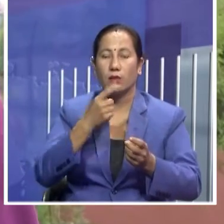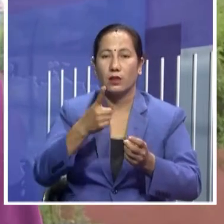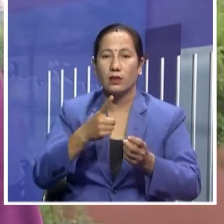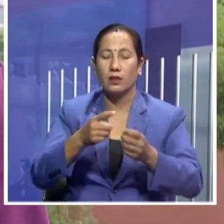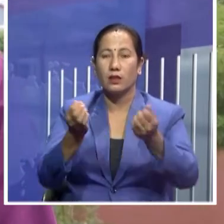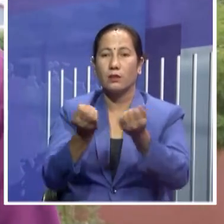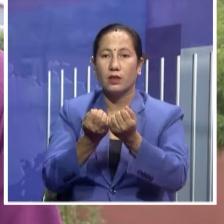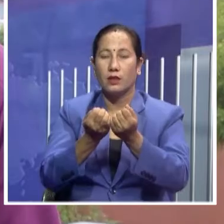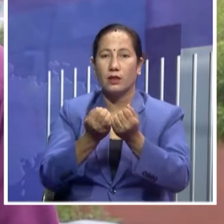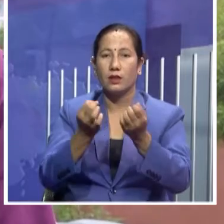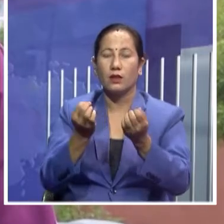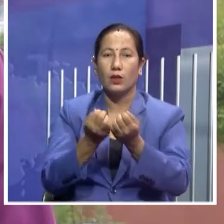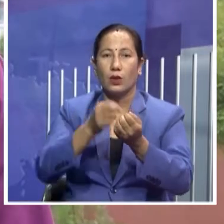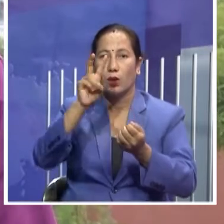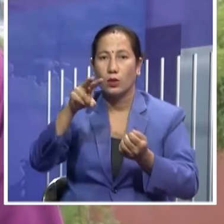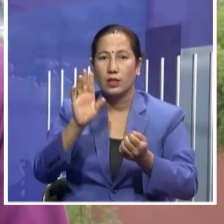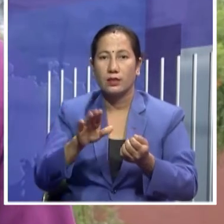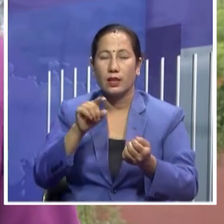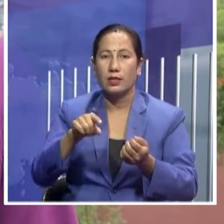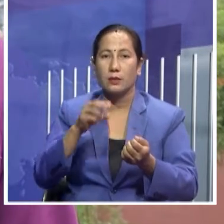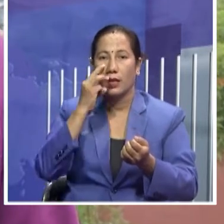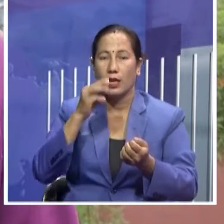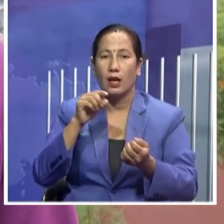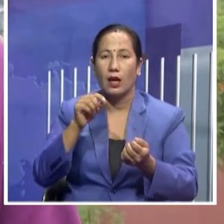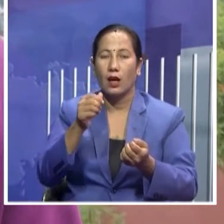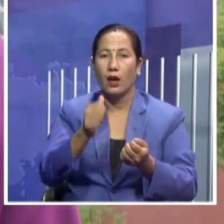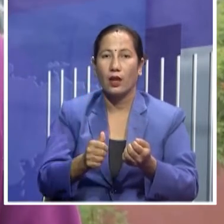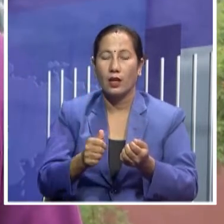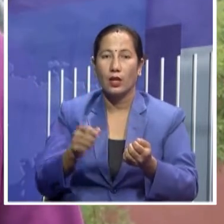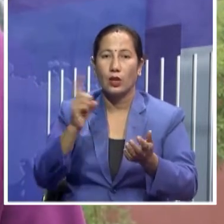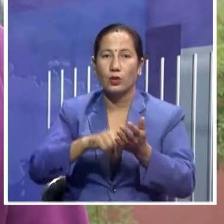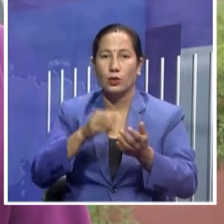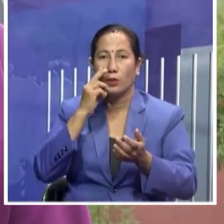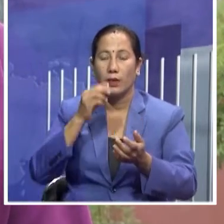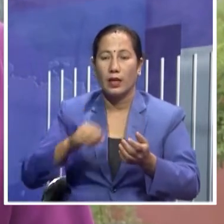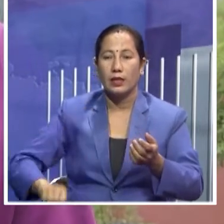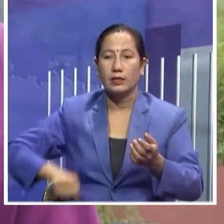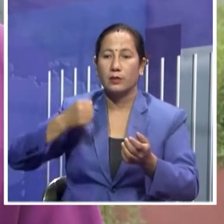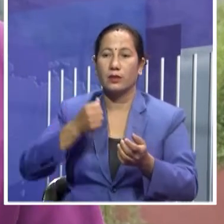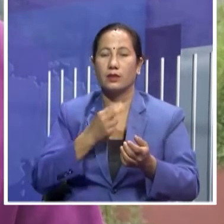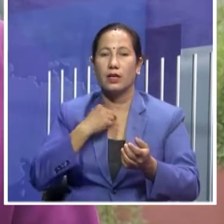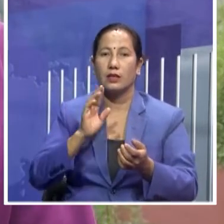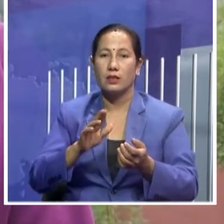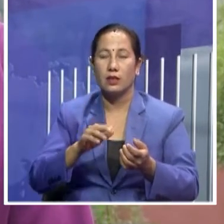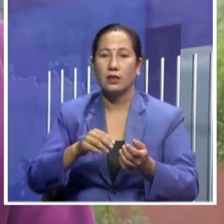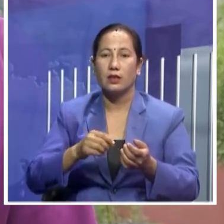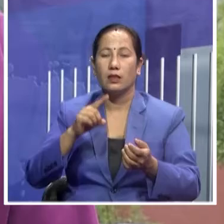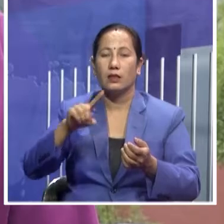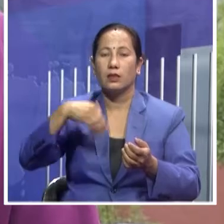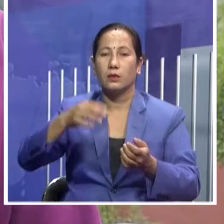निषेधाज्ञा जारी गरेको अवस्था छ। त्यसमा अब अहिले सुरुमा हामीलाई जीवन चाहिन्छ, त्यो चाहिँ हाम्रो संस्कृति